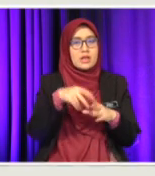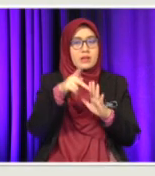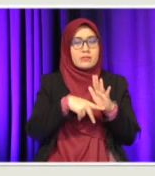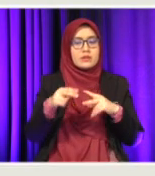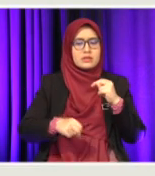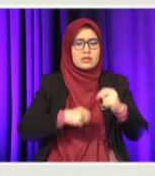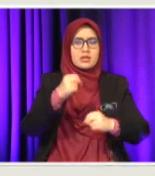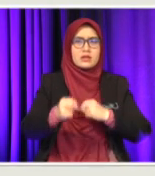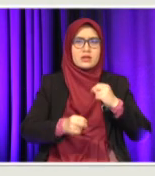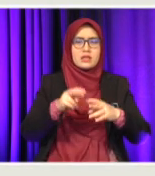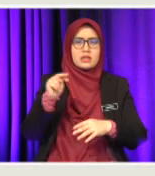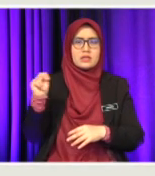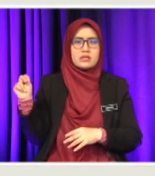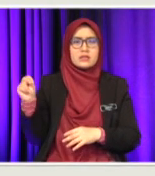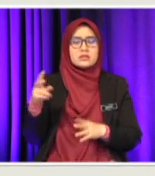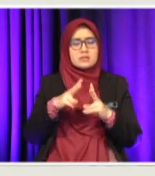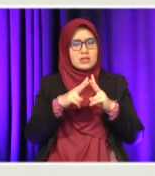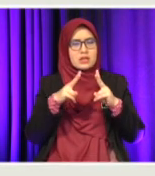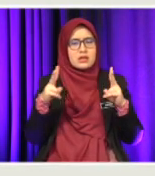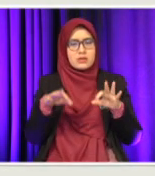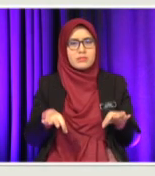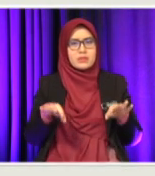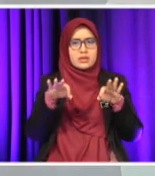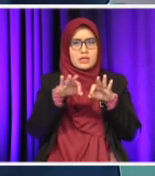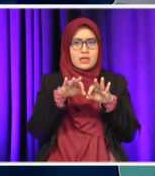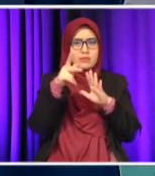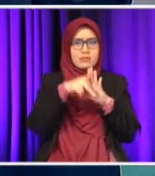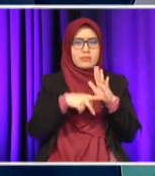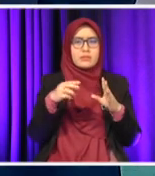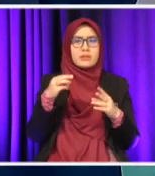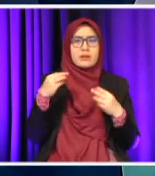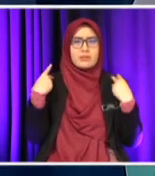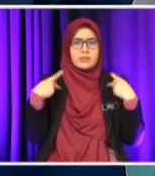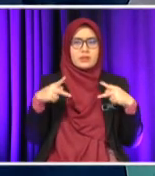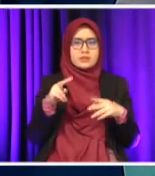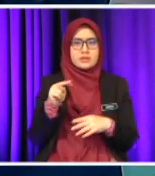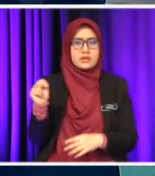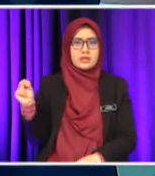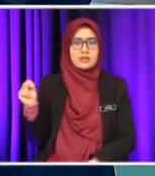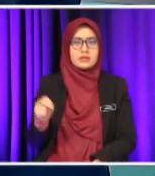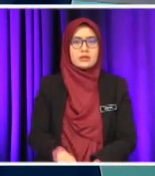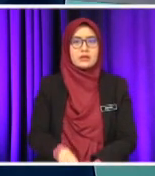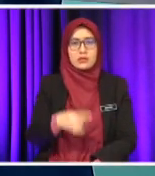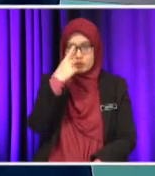lihat bagaimana kita menjadikan pemasaran kita itu efektif Oke jadi